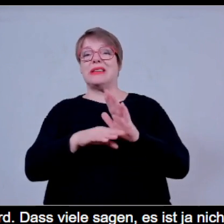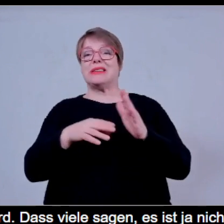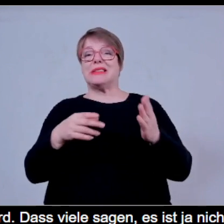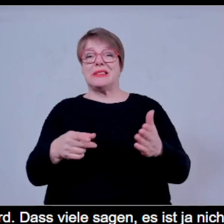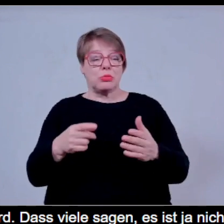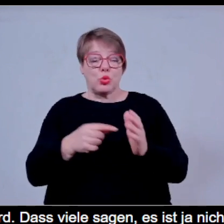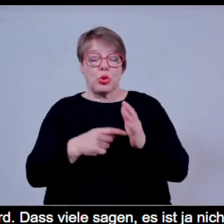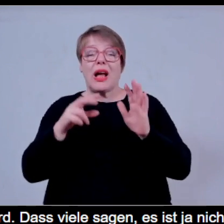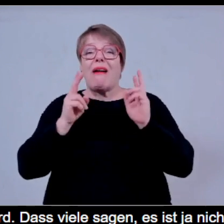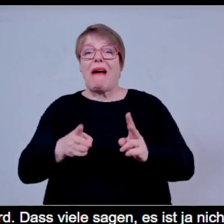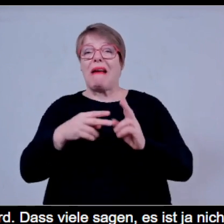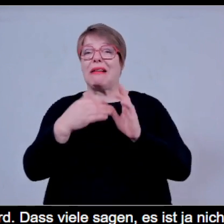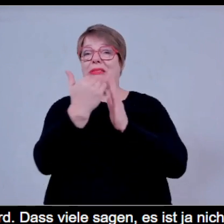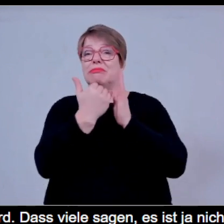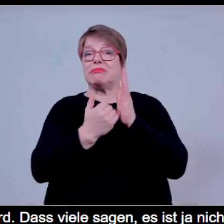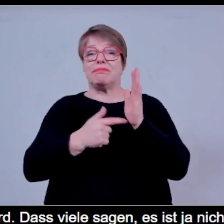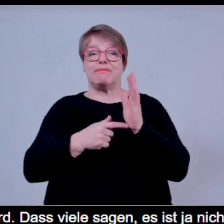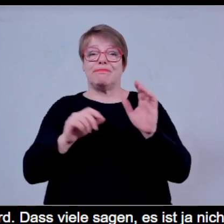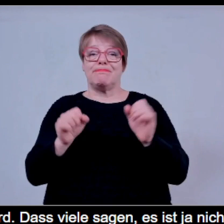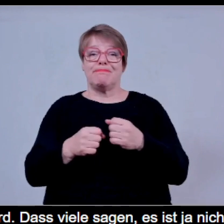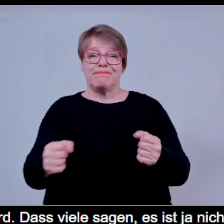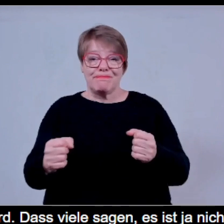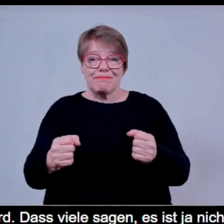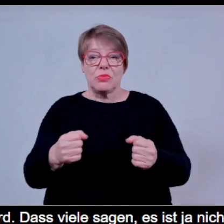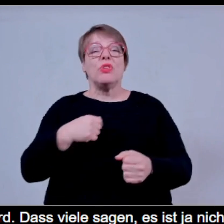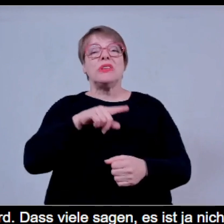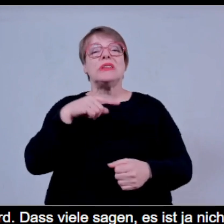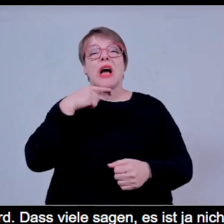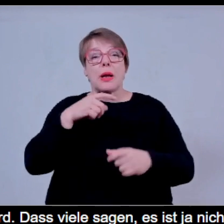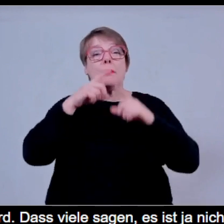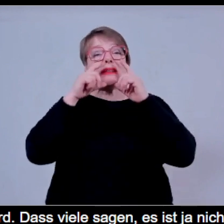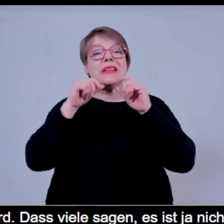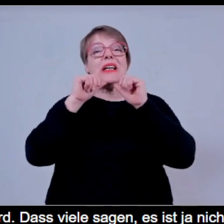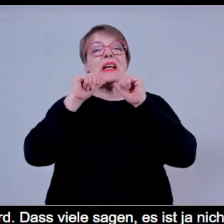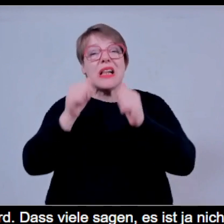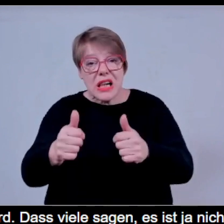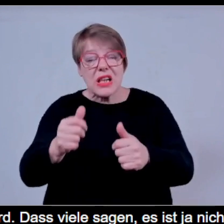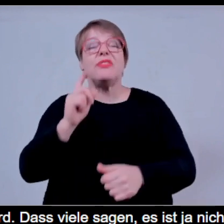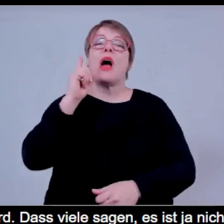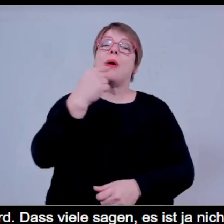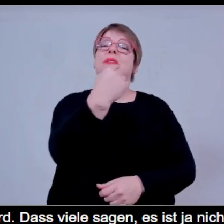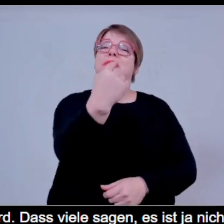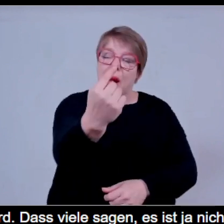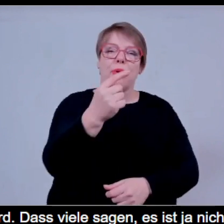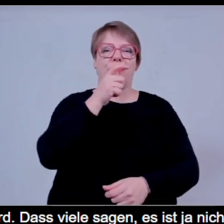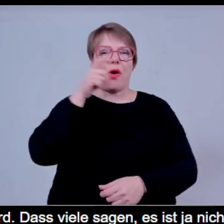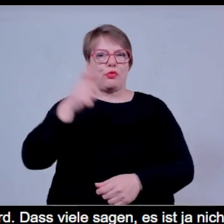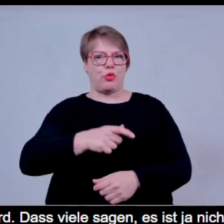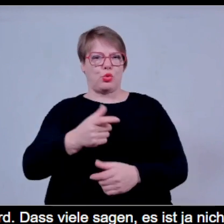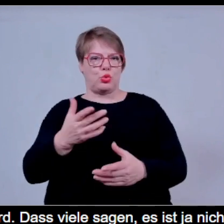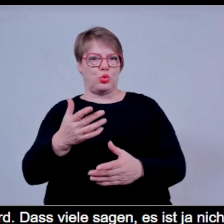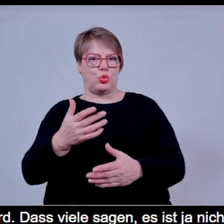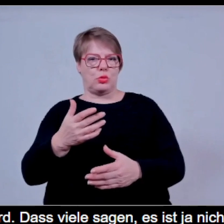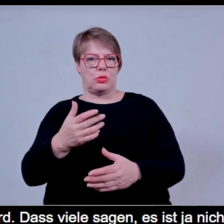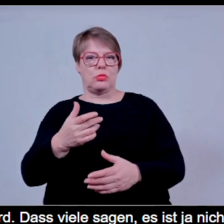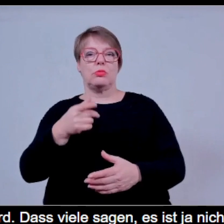Isolationsverpflichtung gesehen. Wir waren erst vier Länder, jetzt ist Rheinland-Pfalz noch mit dabei. Auch dort gibt es die Überlegungen. Es will keiner das